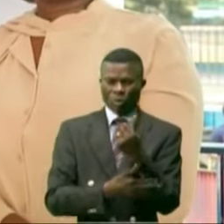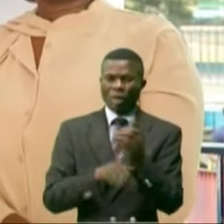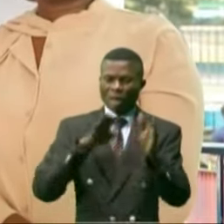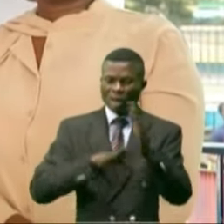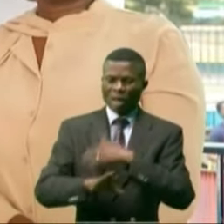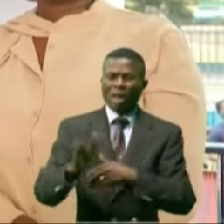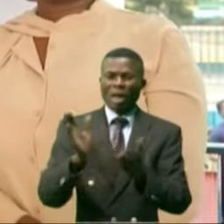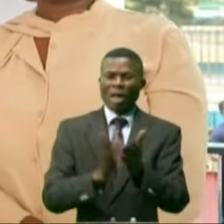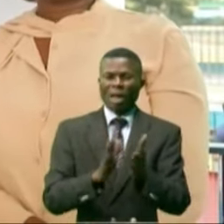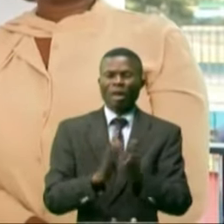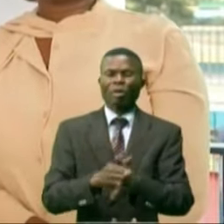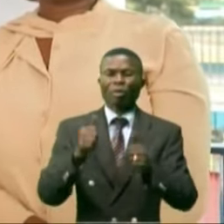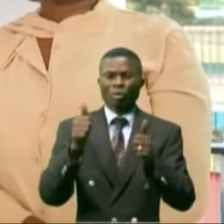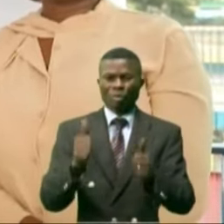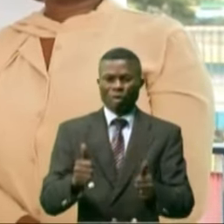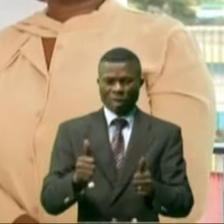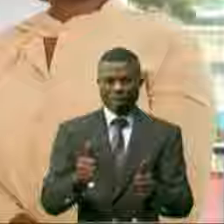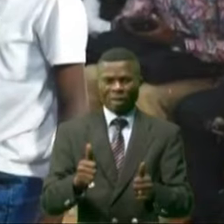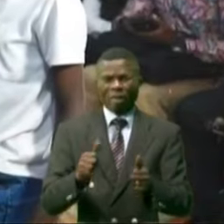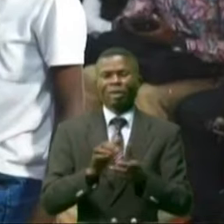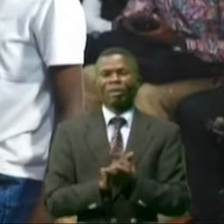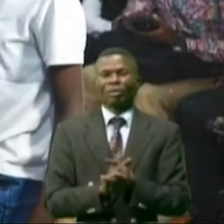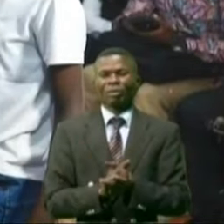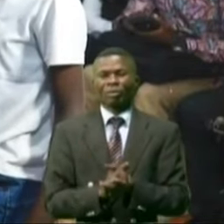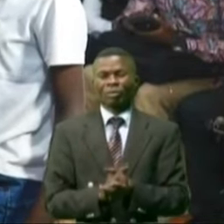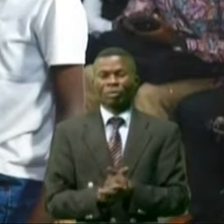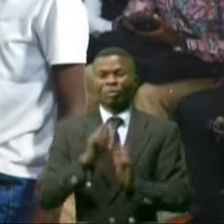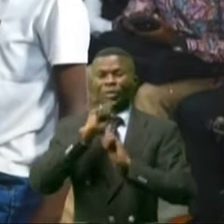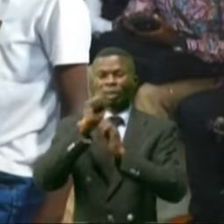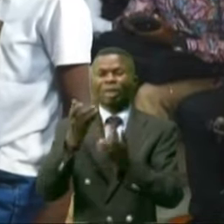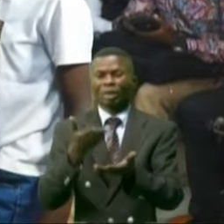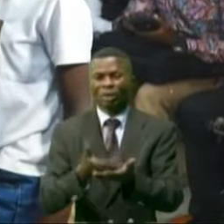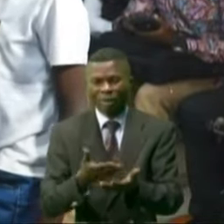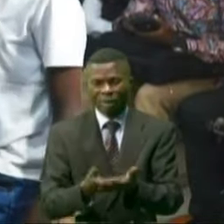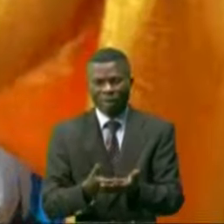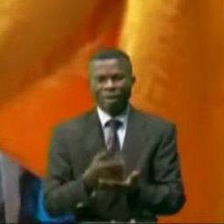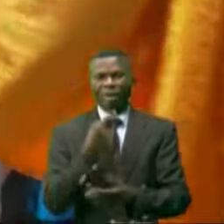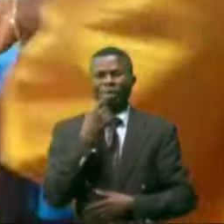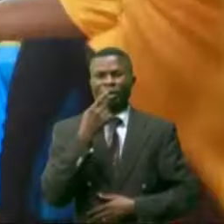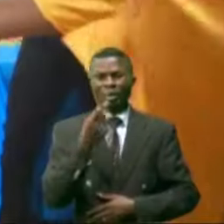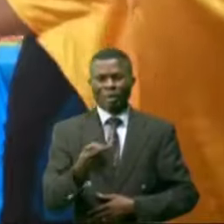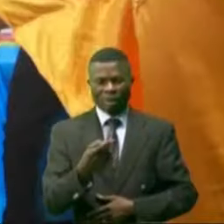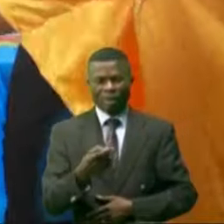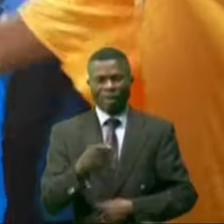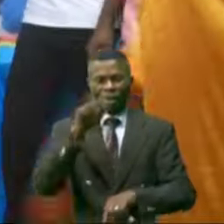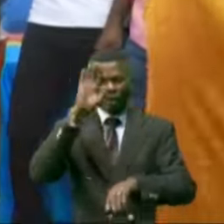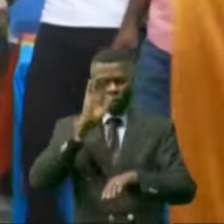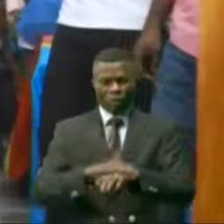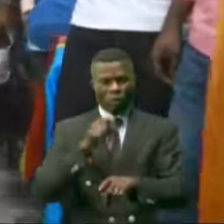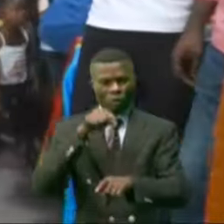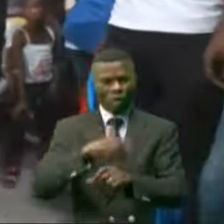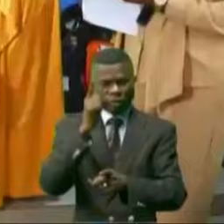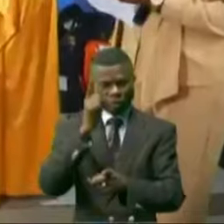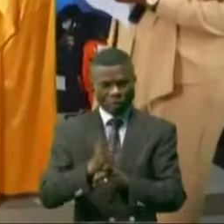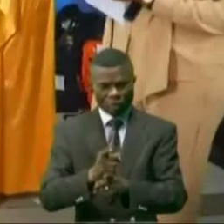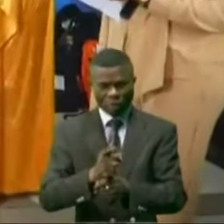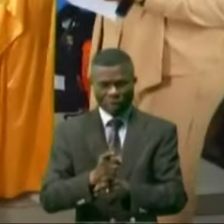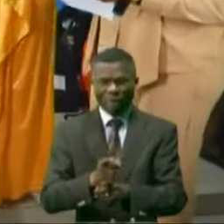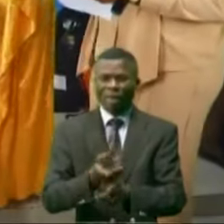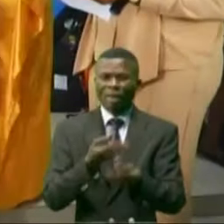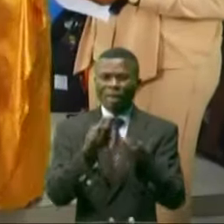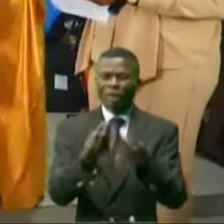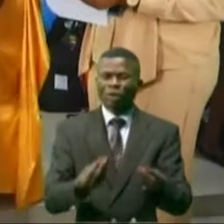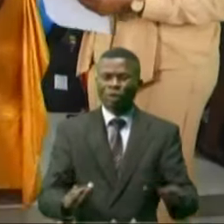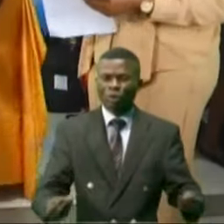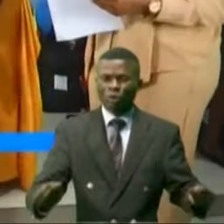reprendre l'année scolaire dans de bonnes conditions. Ce geste, il faut le dire, tombe à point nommé car il vient d'enlever une